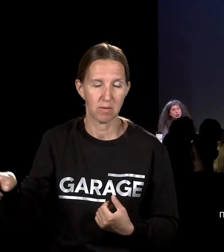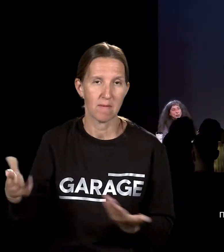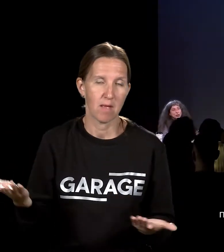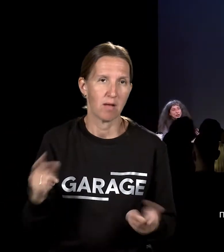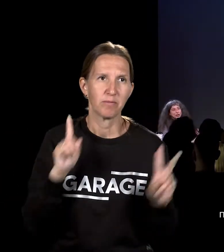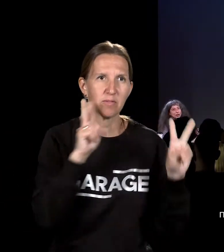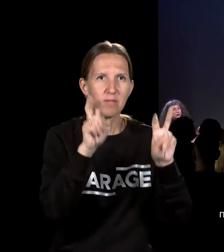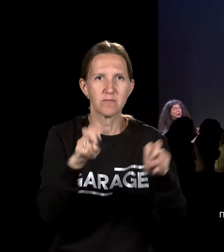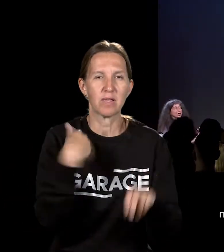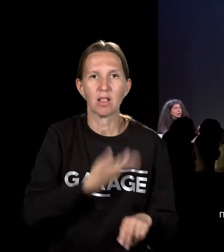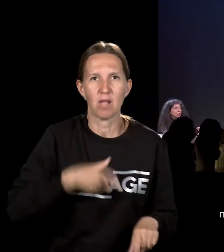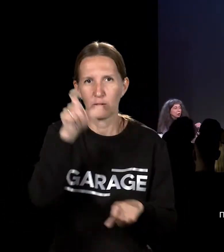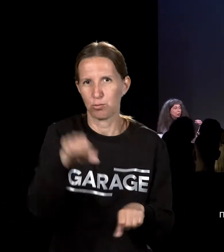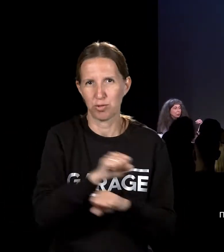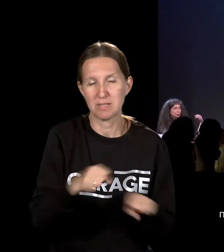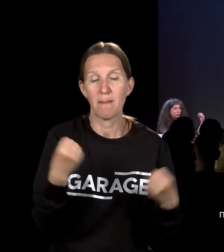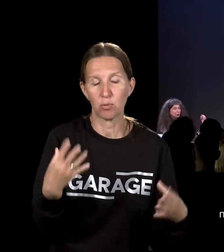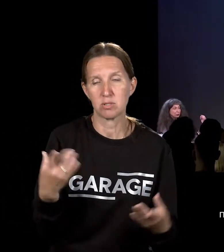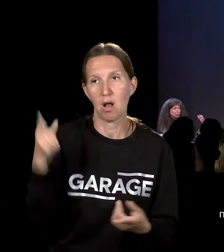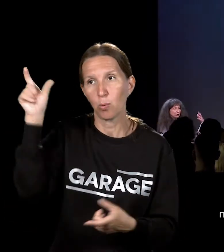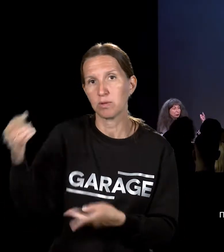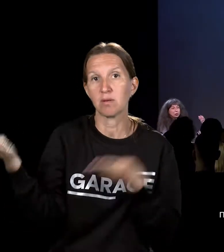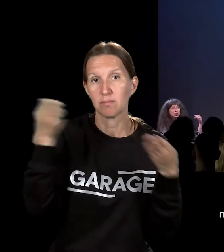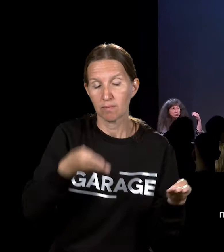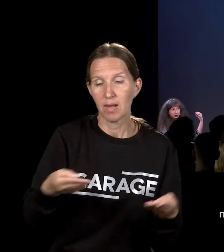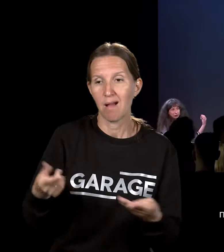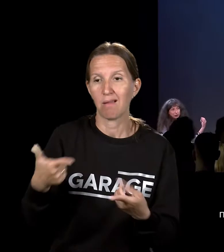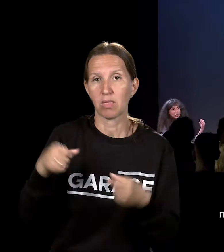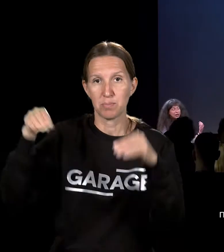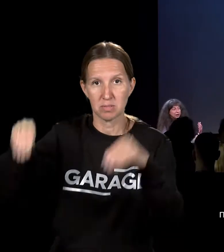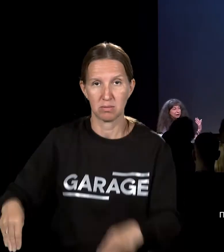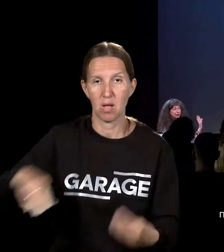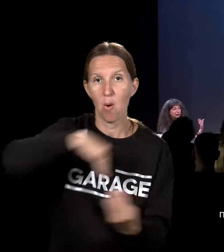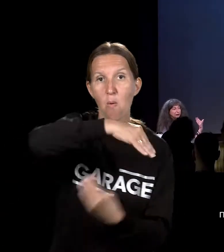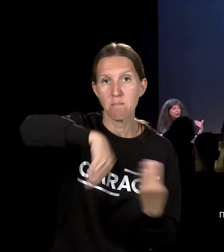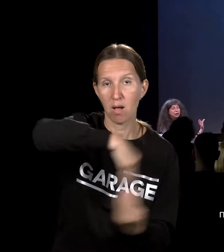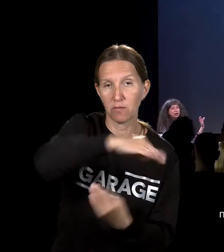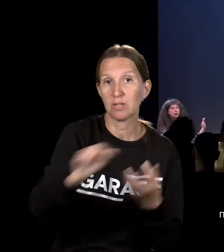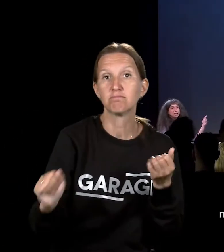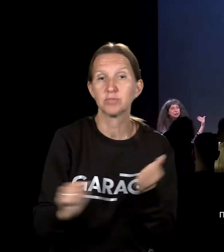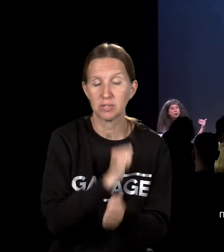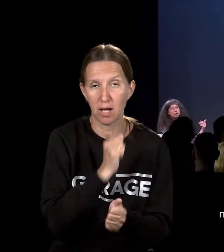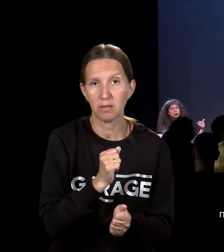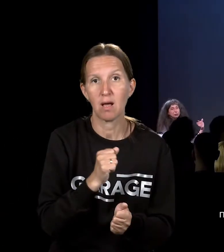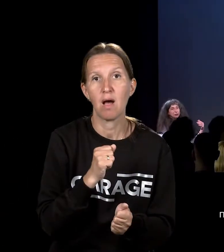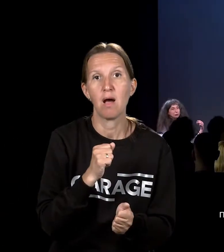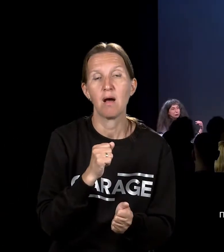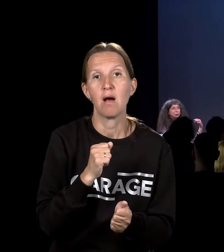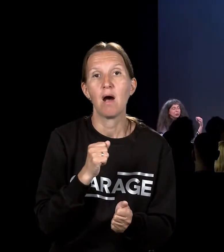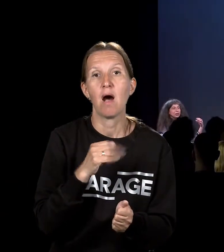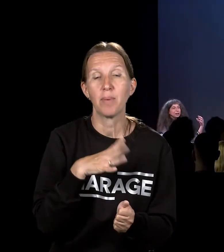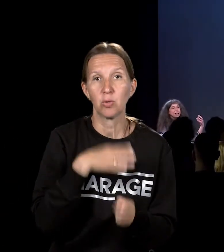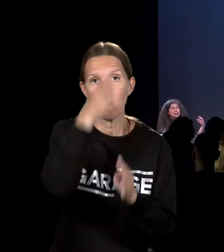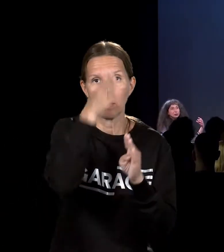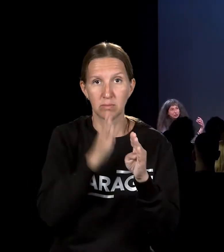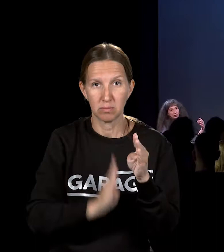натурщиками нельзя назвать. И потом эту гипсовую оболочку снимает, и даже не заливает ее заново гипсом, а,